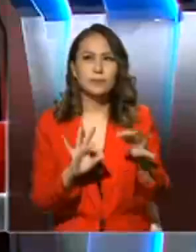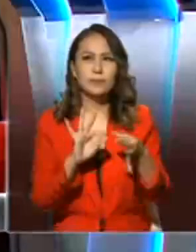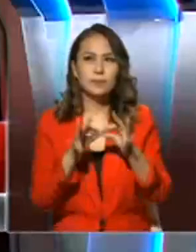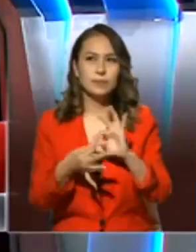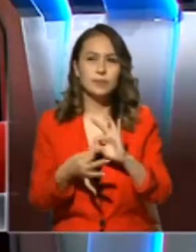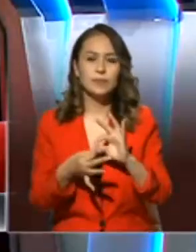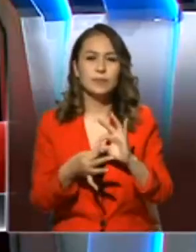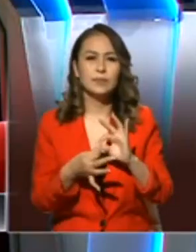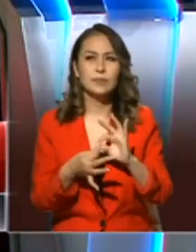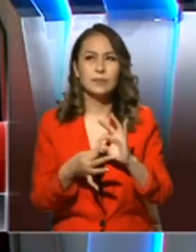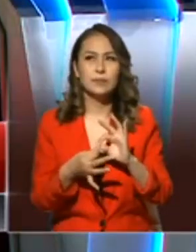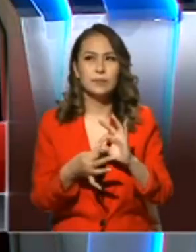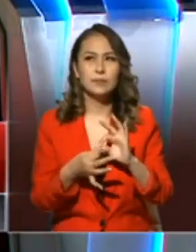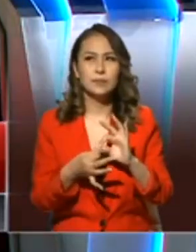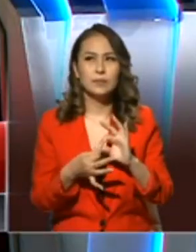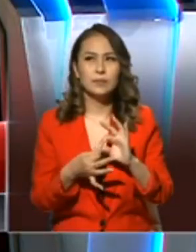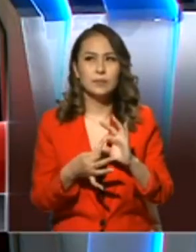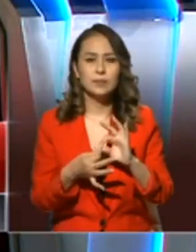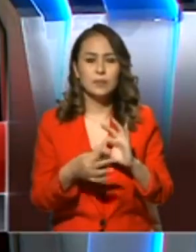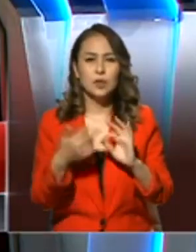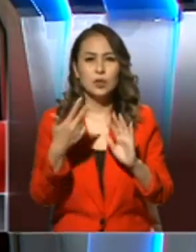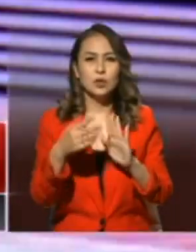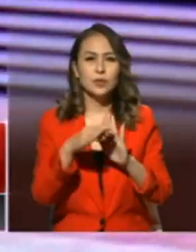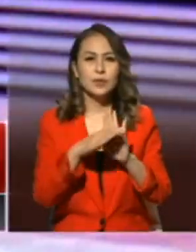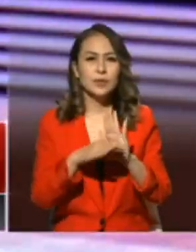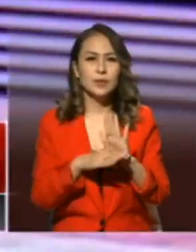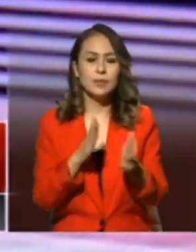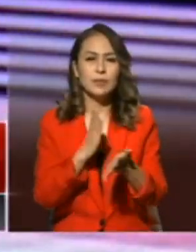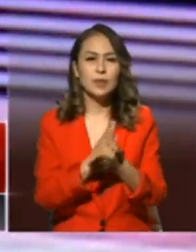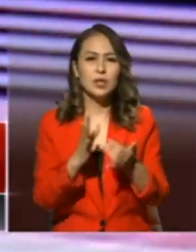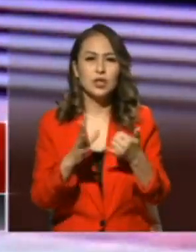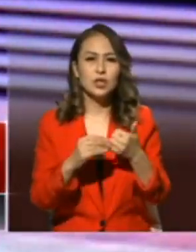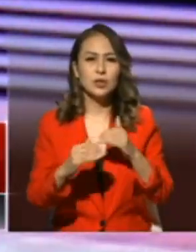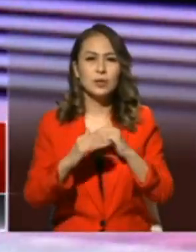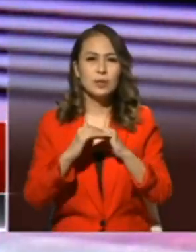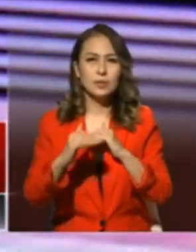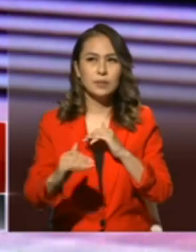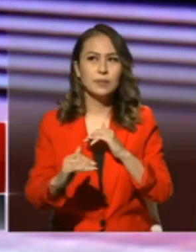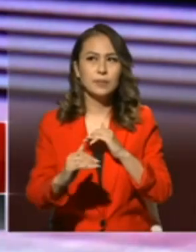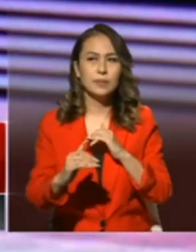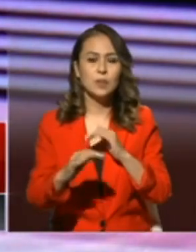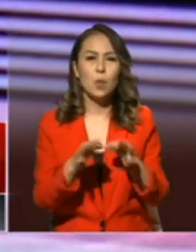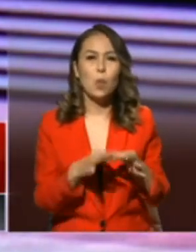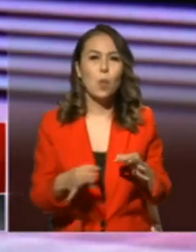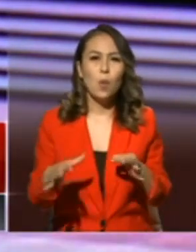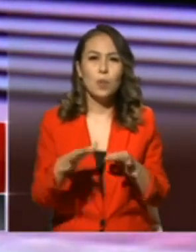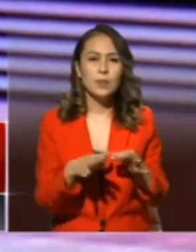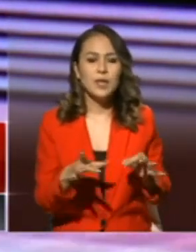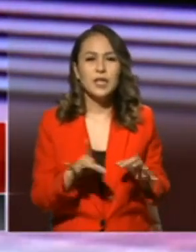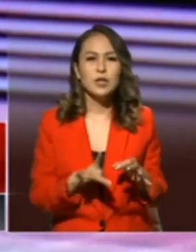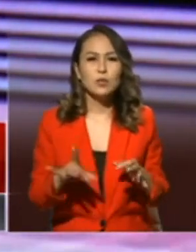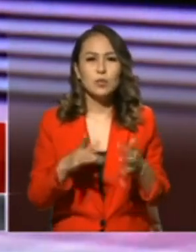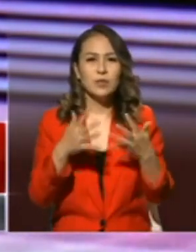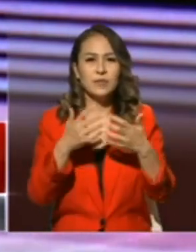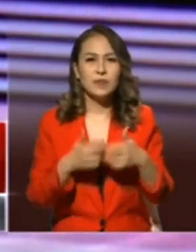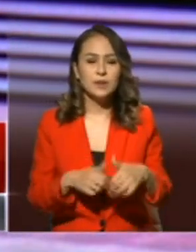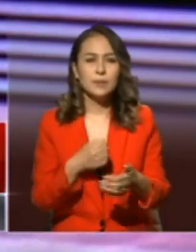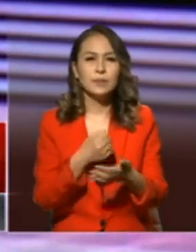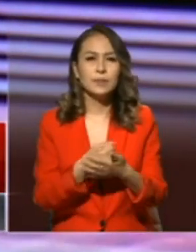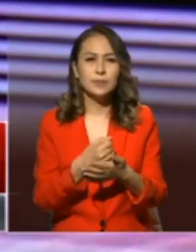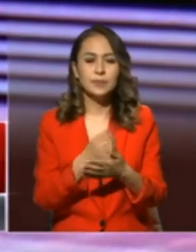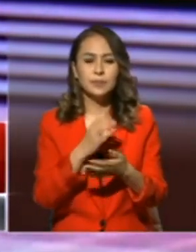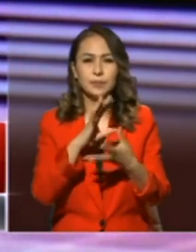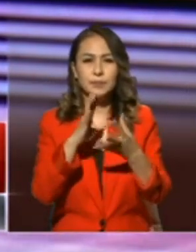жүйе деп аталады. Яғни үш деңгейі бар, жергілікті, облыстық және республикалық. Сол бір біріне хабар береді,